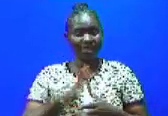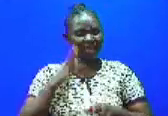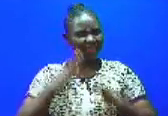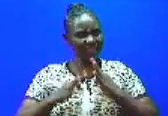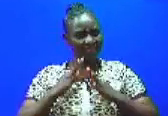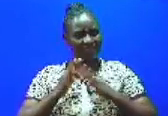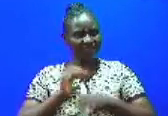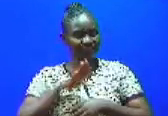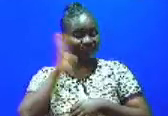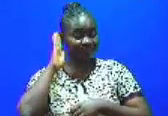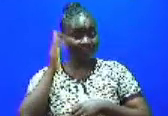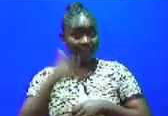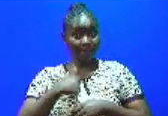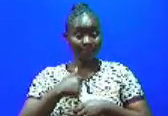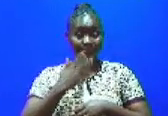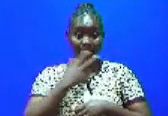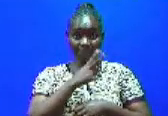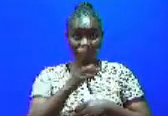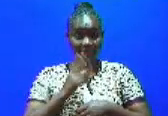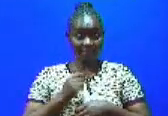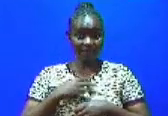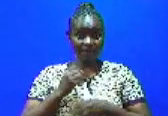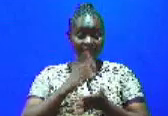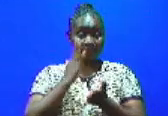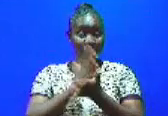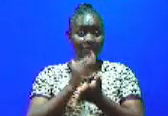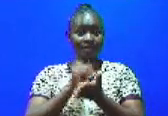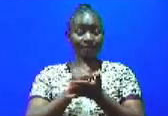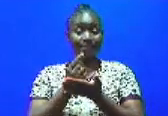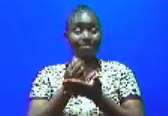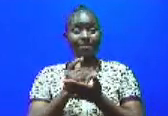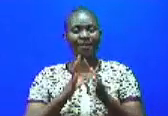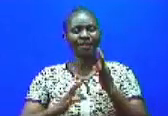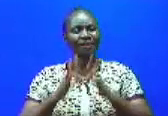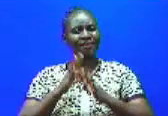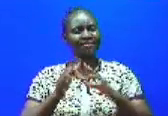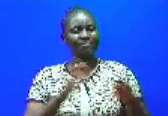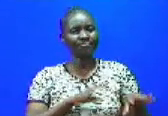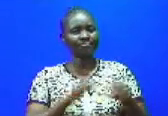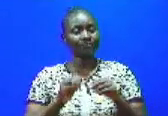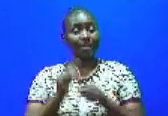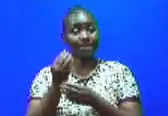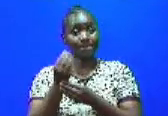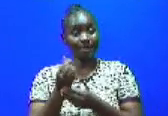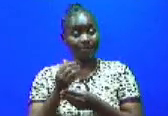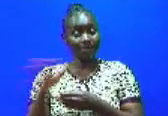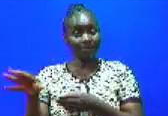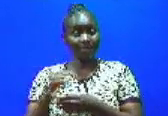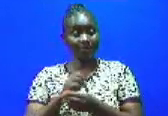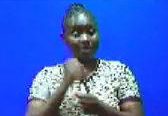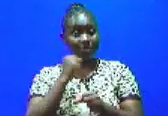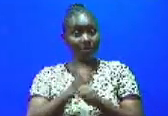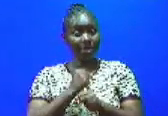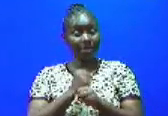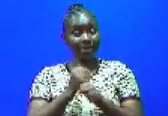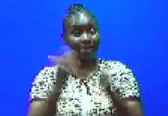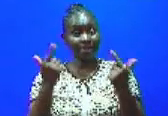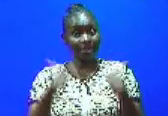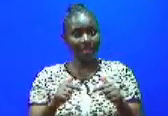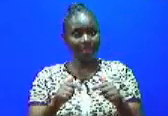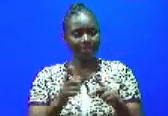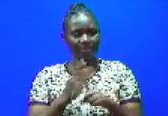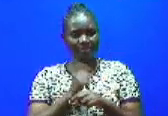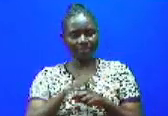me, tunataka uhakikishe kwamba pesa kama ulizitoa hizo pesa zikuje zifanye kazi mahali hapa. Lakini kile